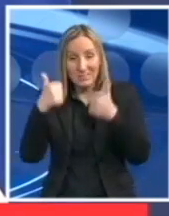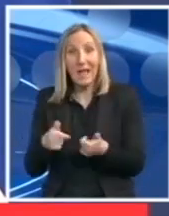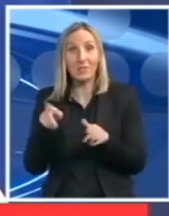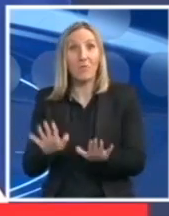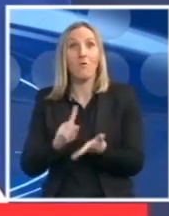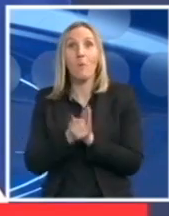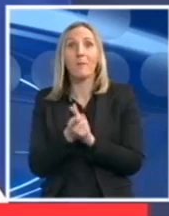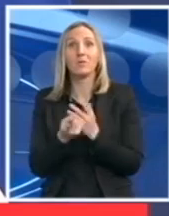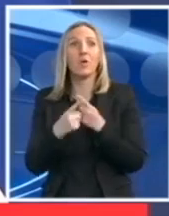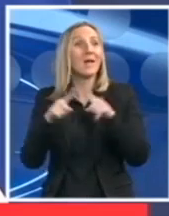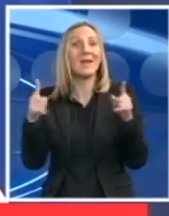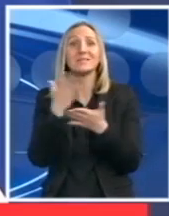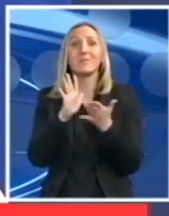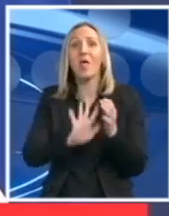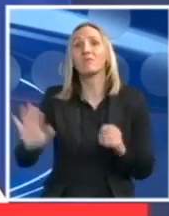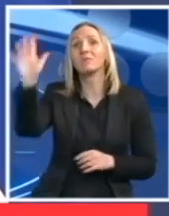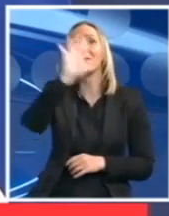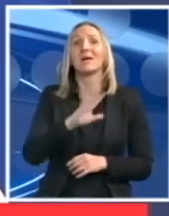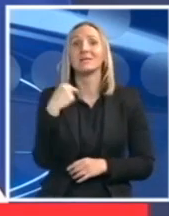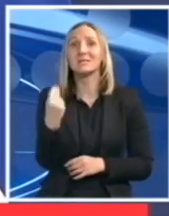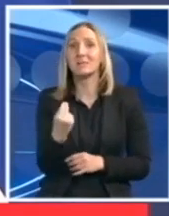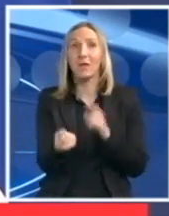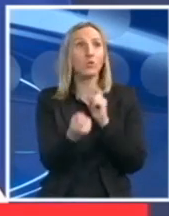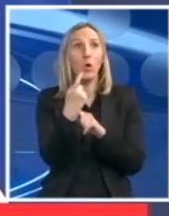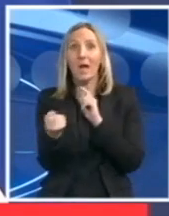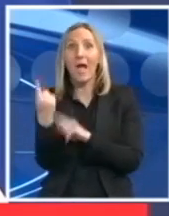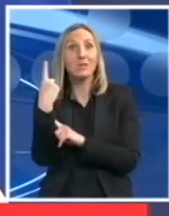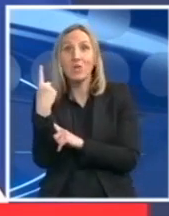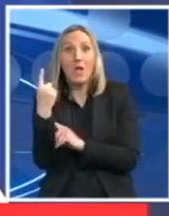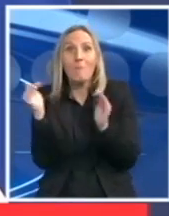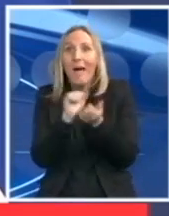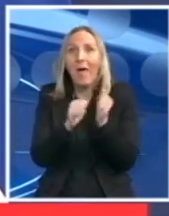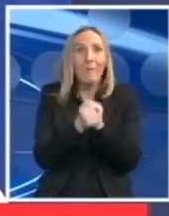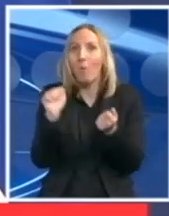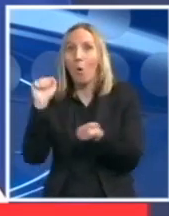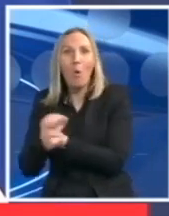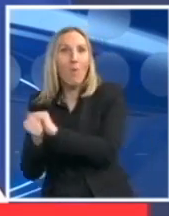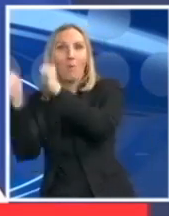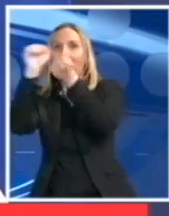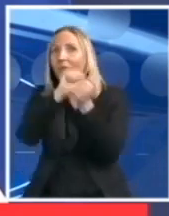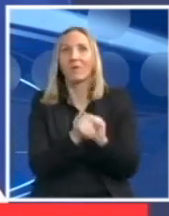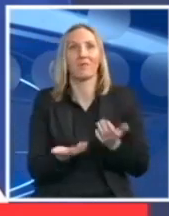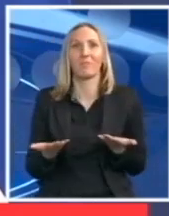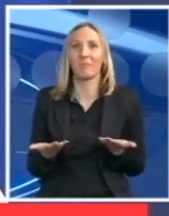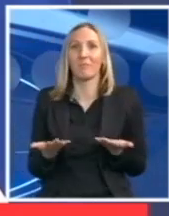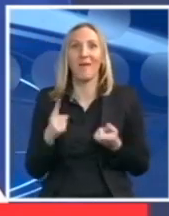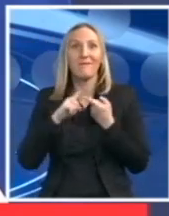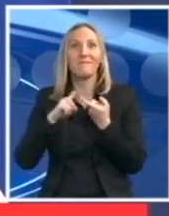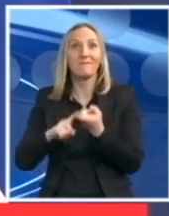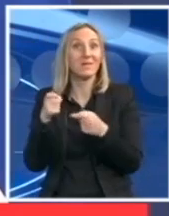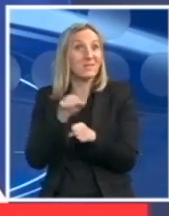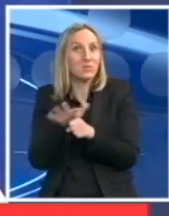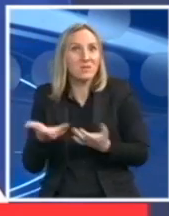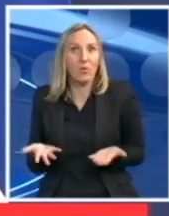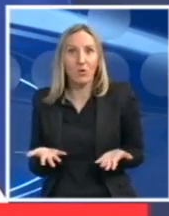se u raznim delovima naše zemlje dešavaju prave male borbe kada je u pitanju ova infekcija i